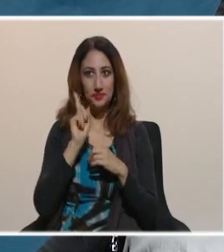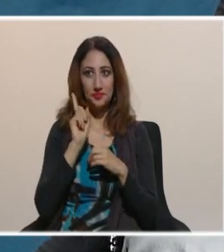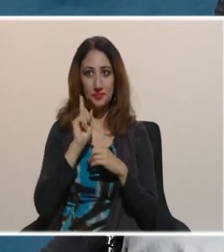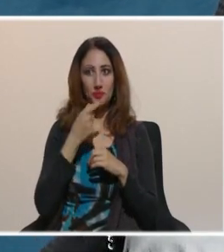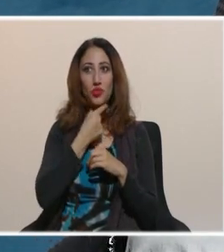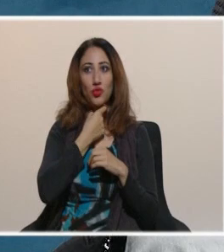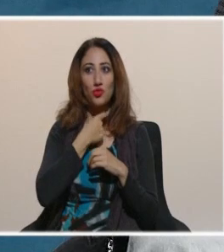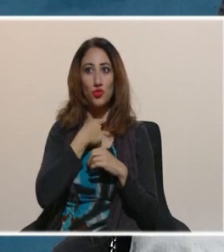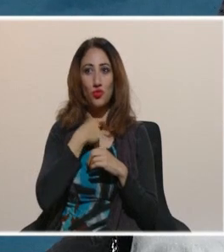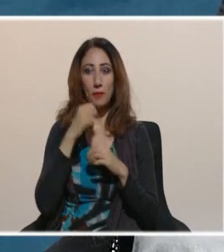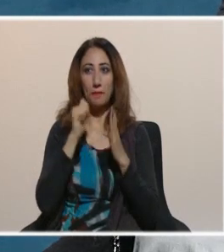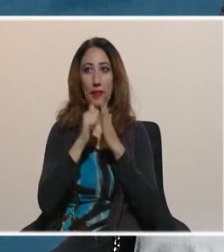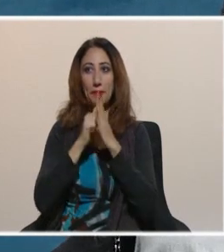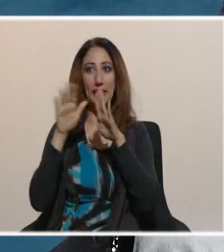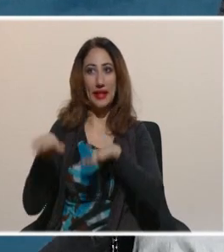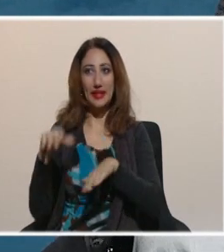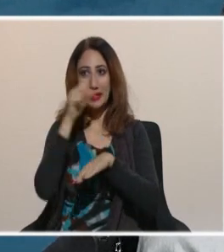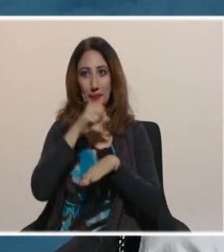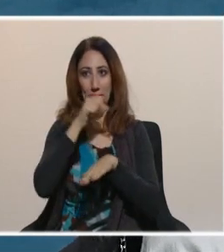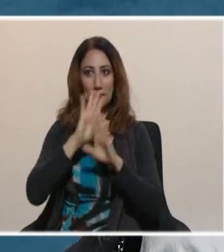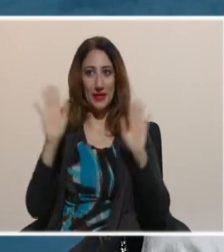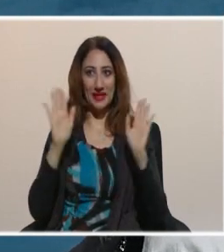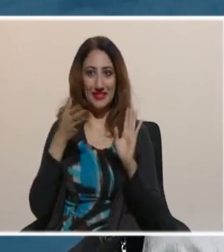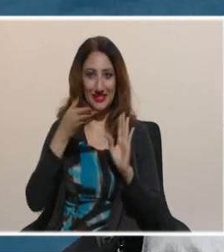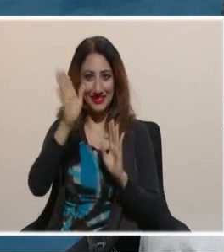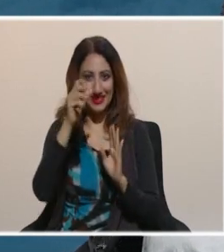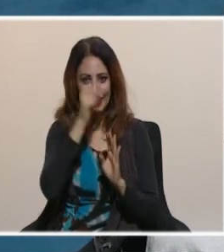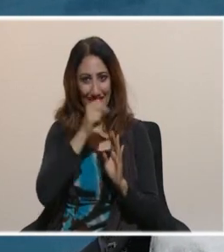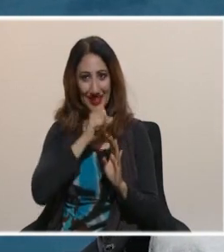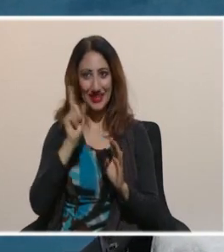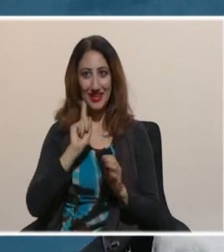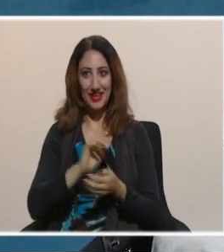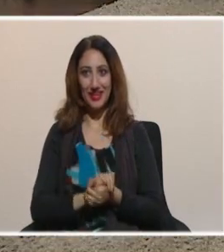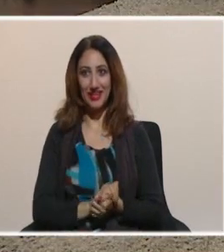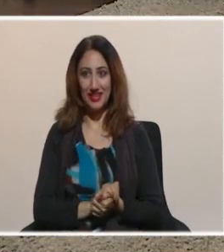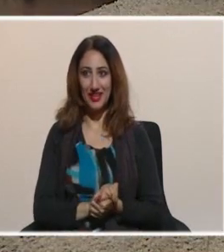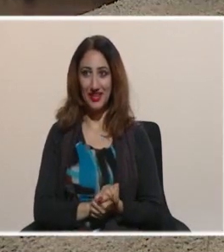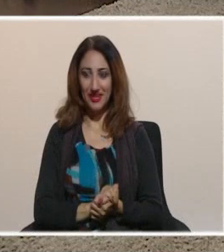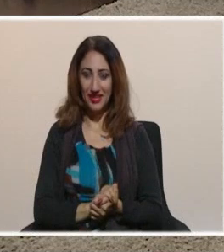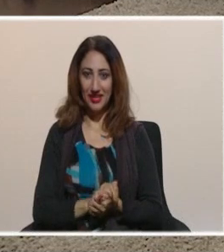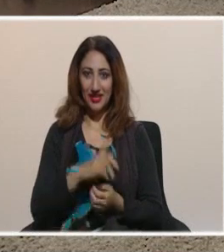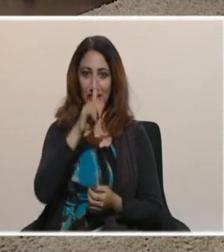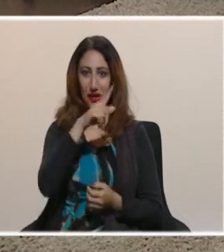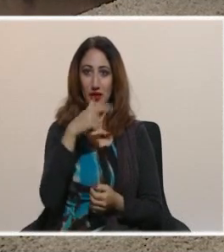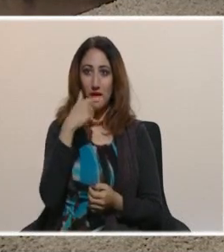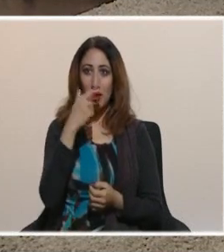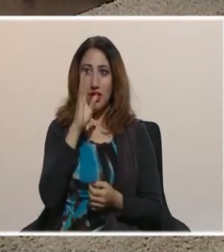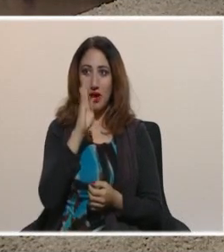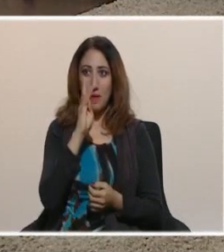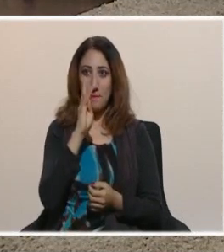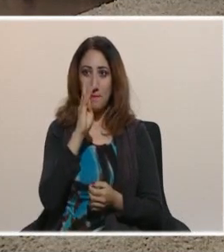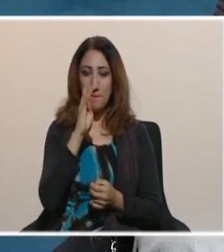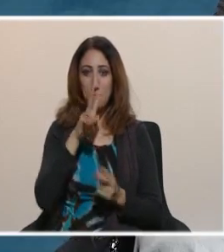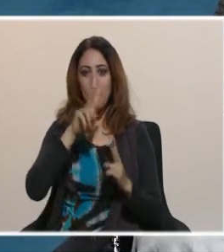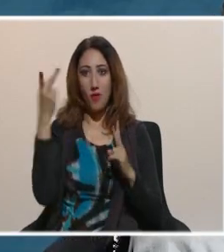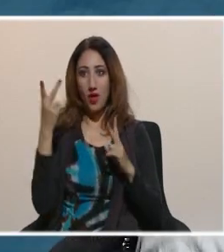لا لا لا، غنيش. غني في البيت بس. بس. لا. مش شايف انك انت غلطت في حق مراتك لما رحت اتجوزت عليها واحده